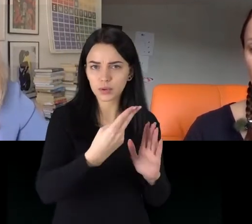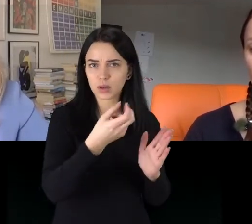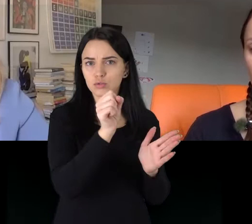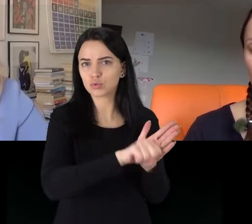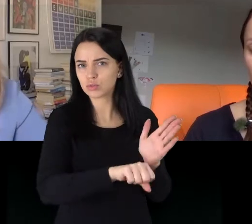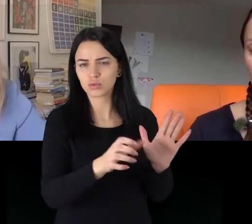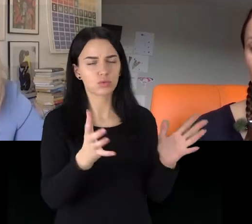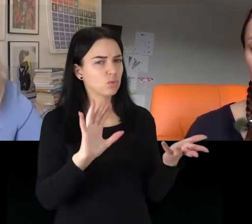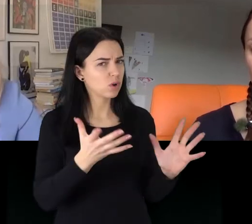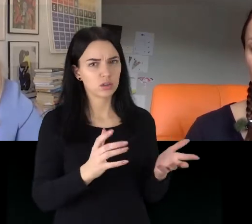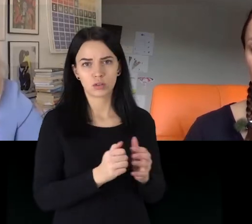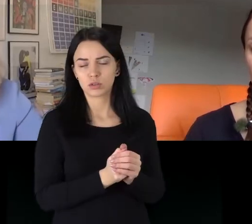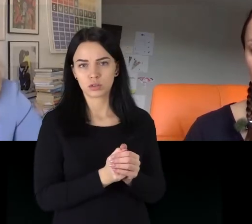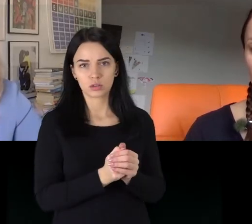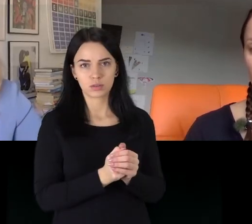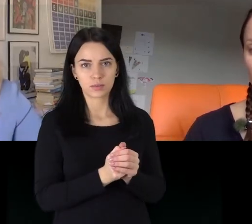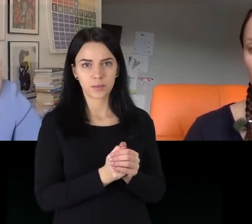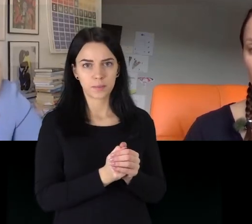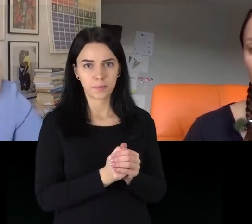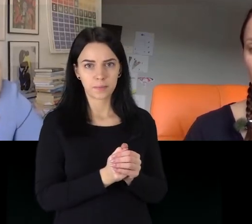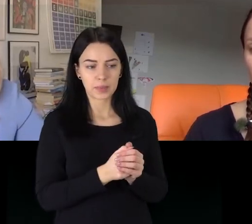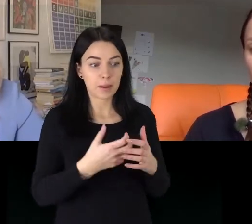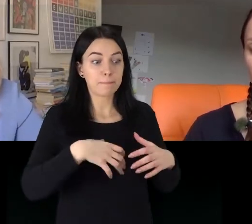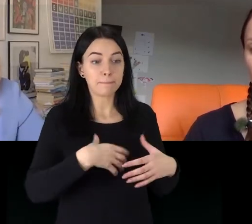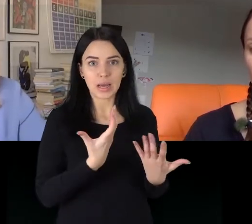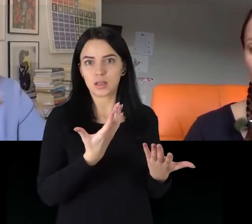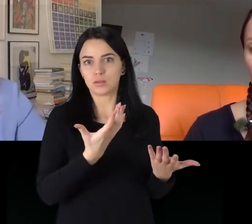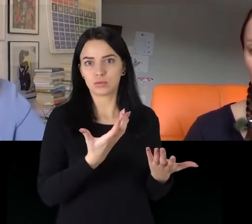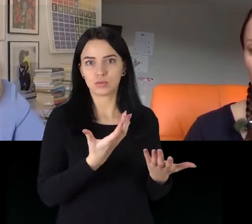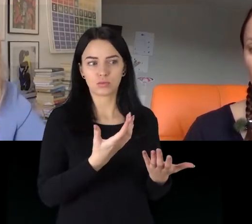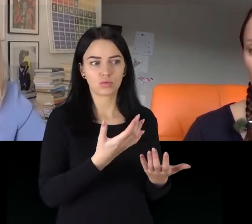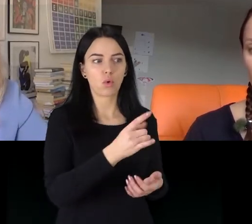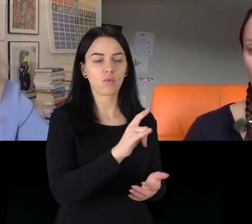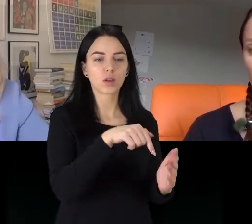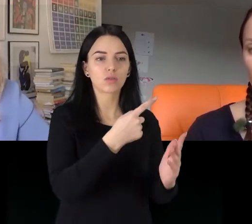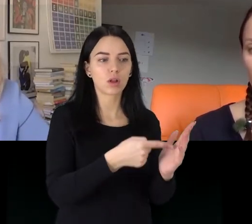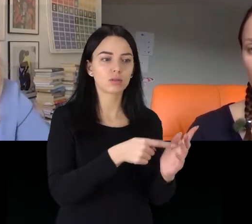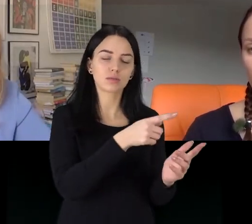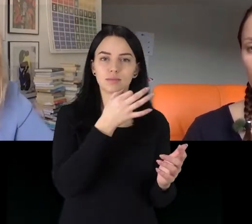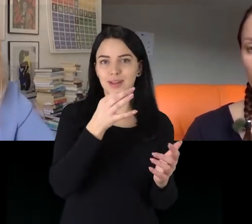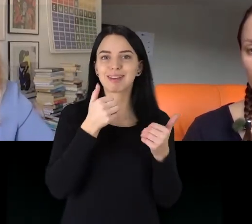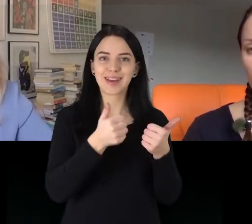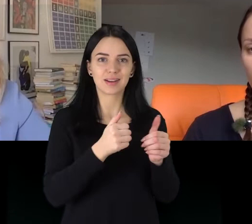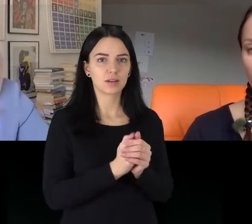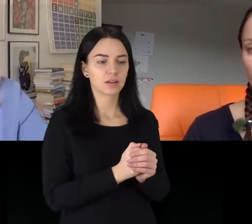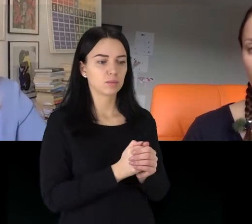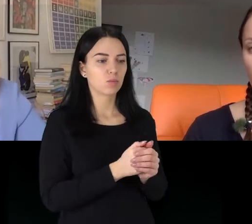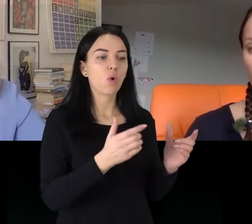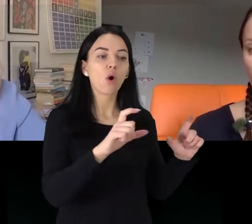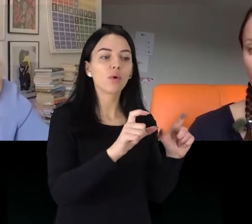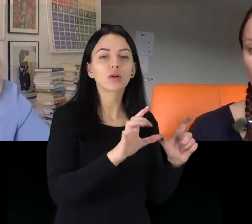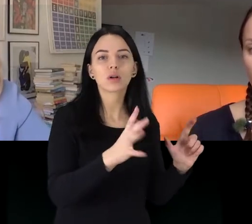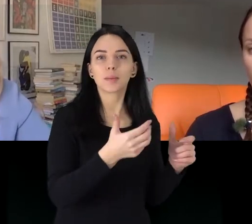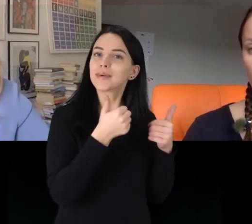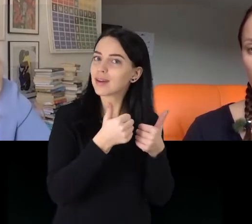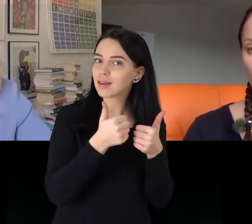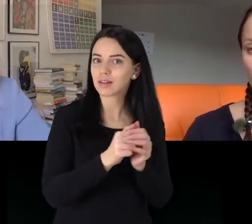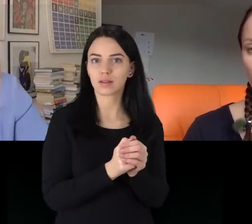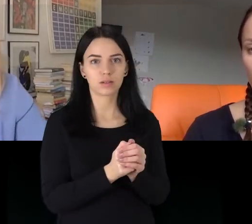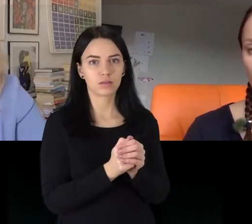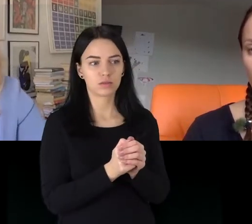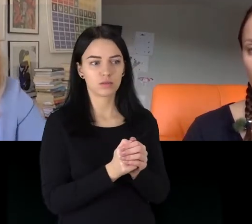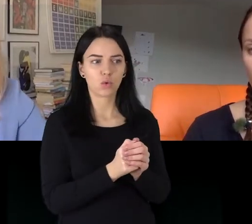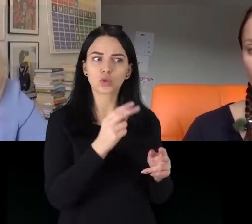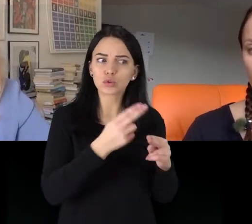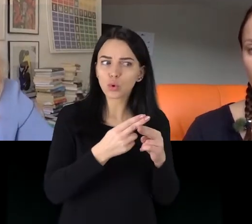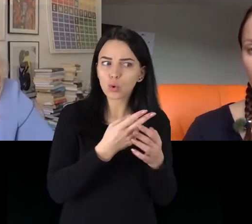avarija, arba jie nusižudė, kas bebūtų, siaubingi dalykai. Ir vaikas sako, gerai, kaip sekasi, gerai, o kaip mokykloje labai gerai, ar ne, o tai tau